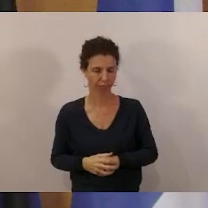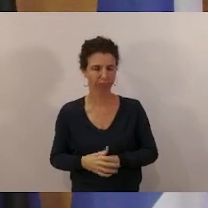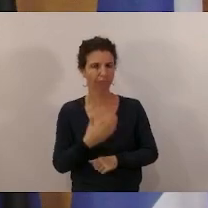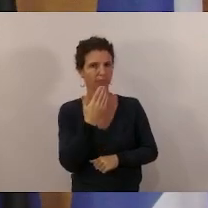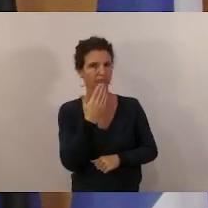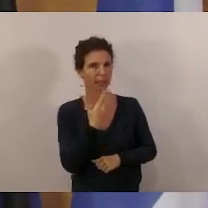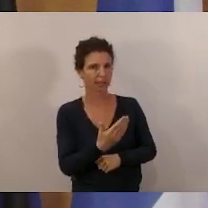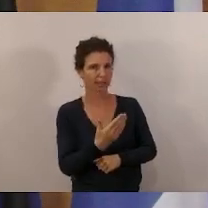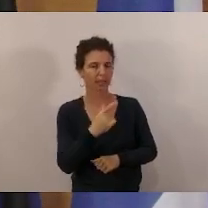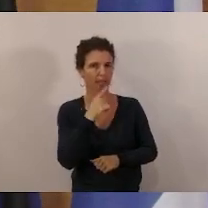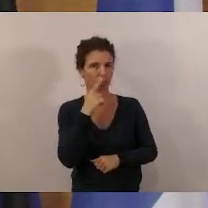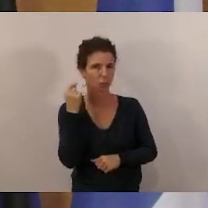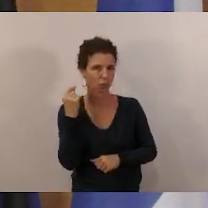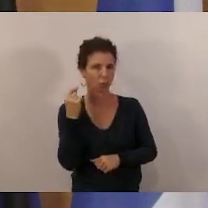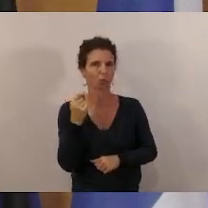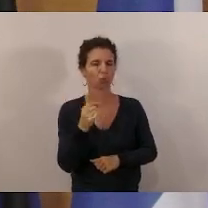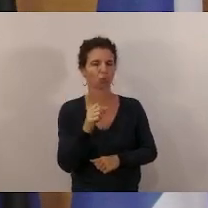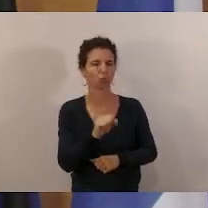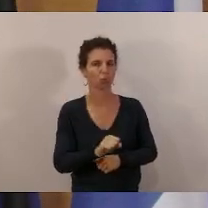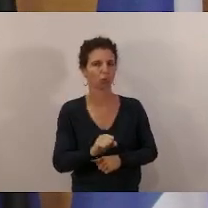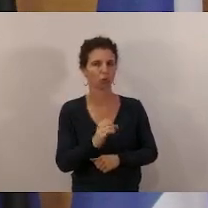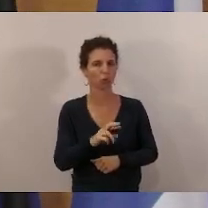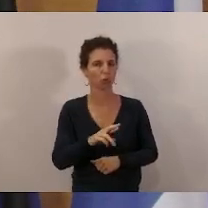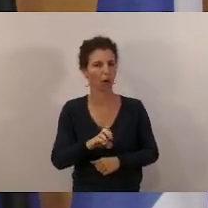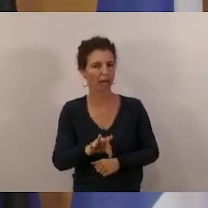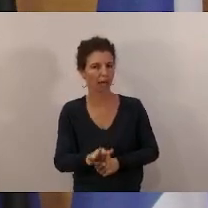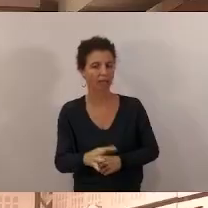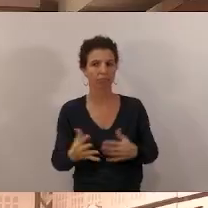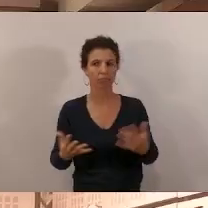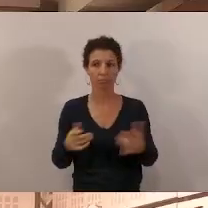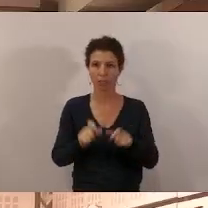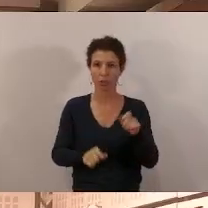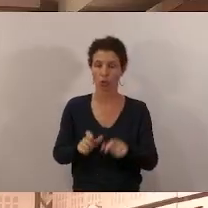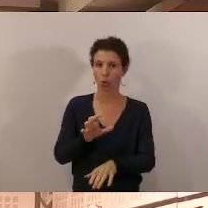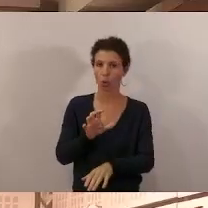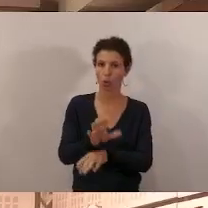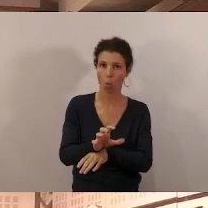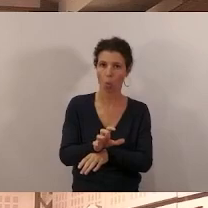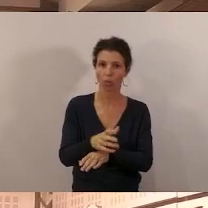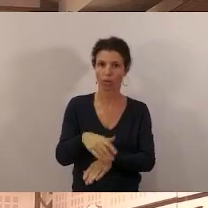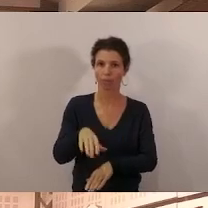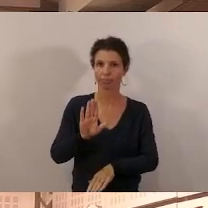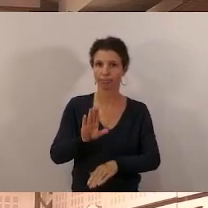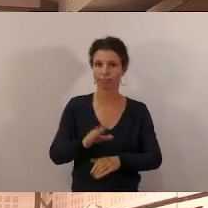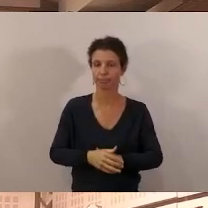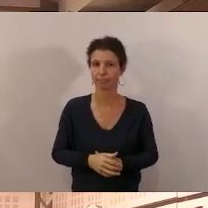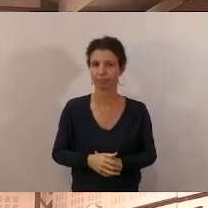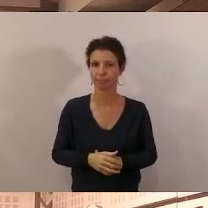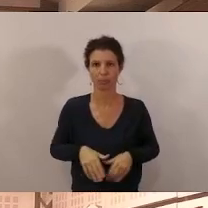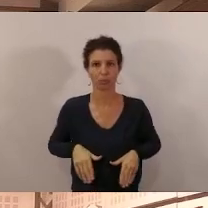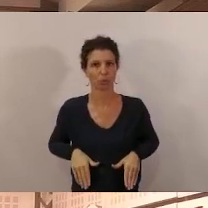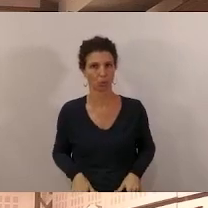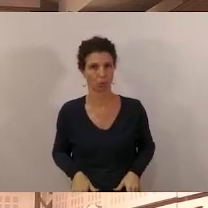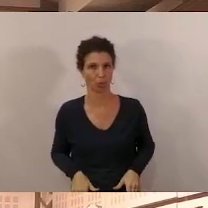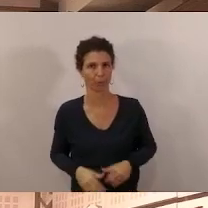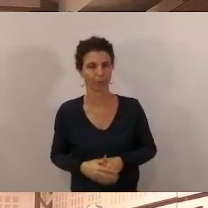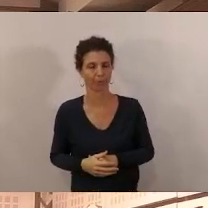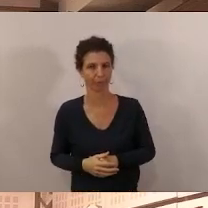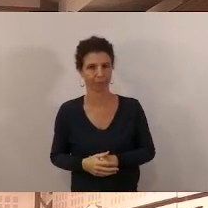Merci, Monsieur Sauré. Y a-t-il des contre ce rapport ? Des